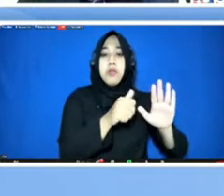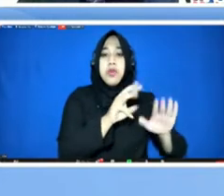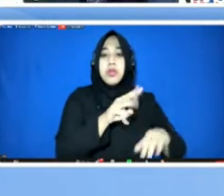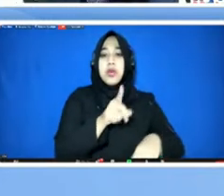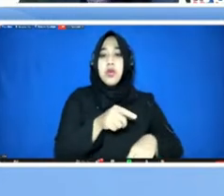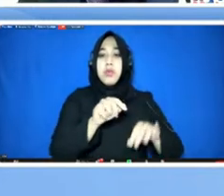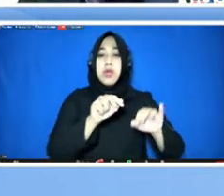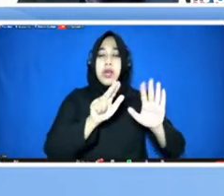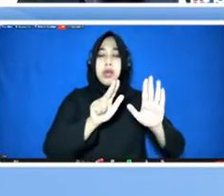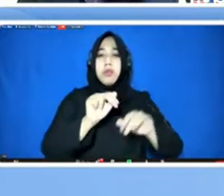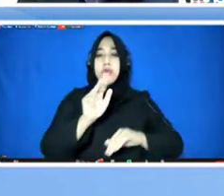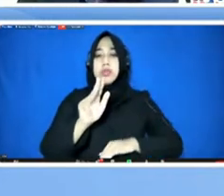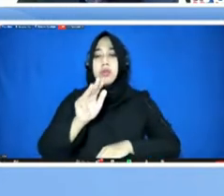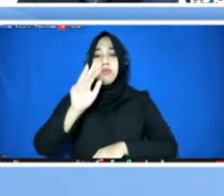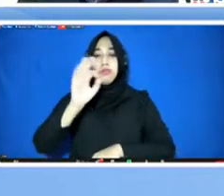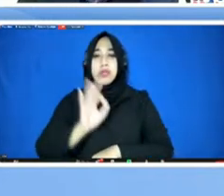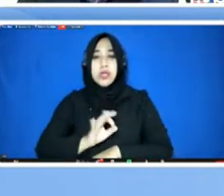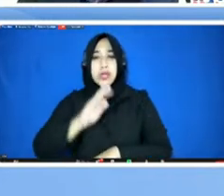63,89% laki-laki,